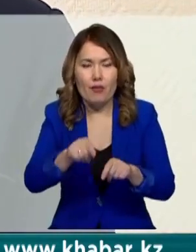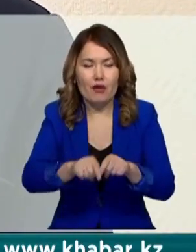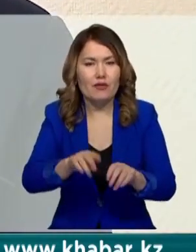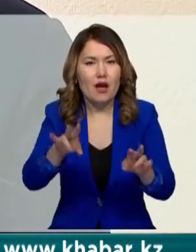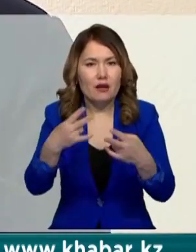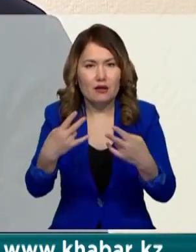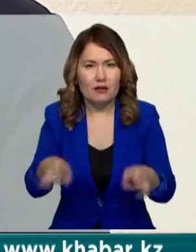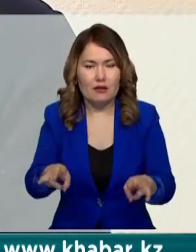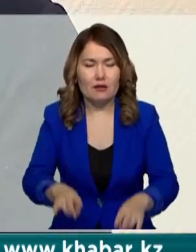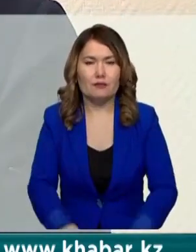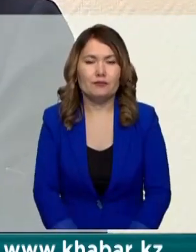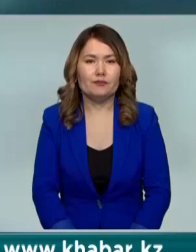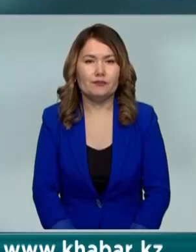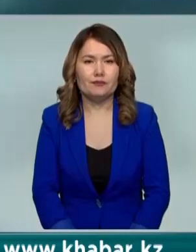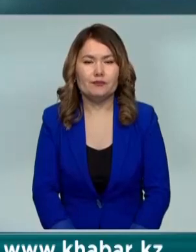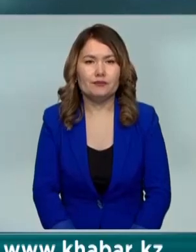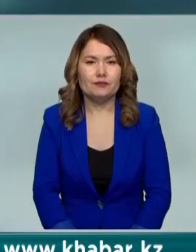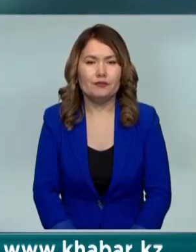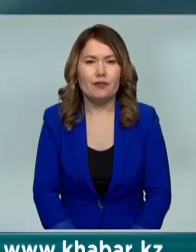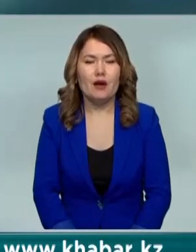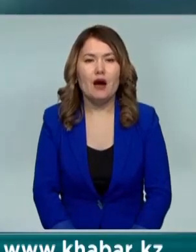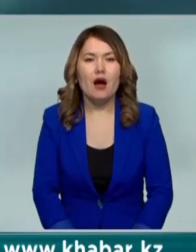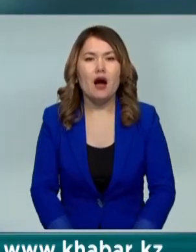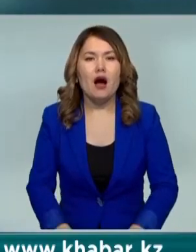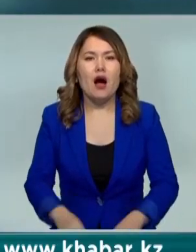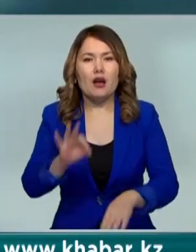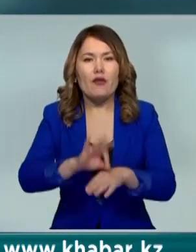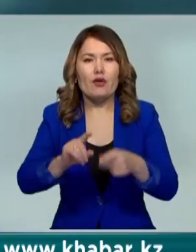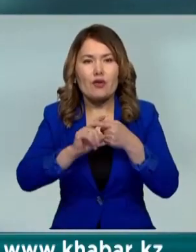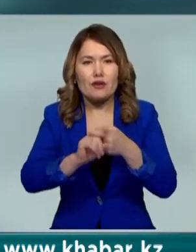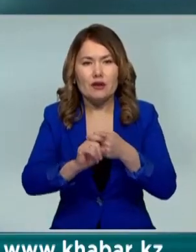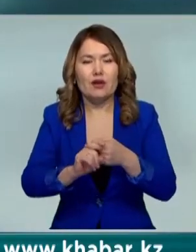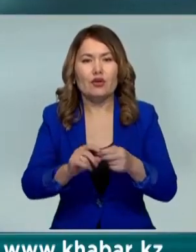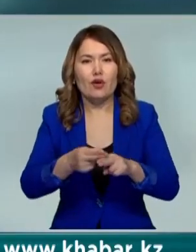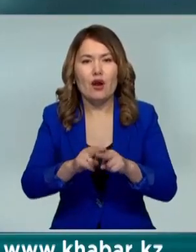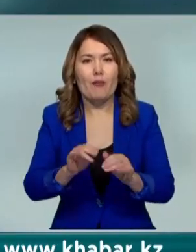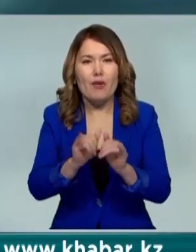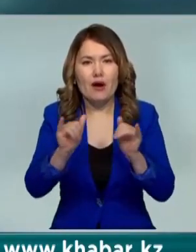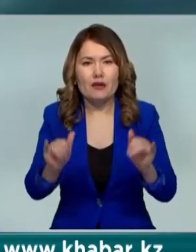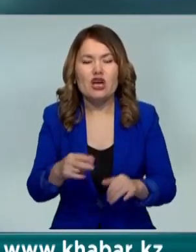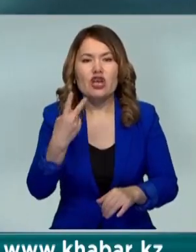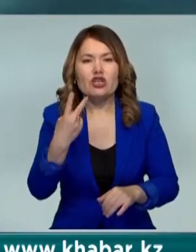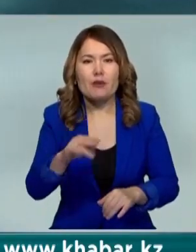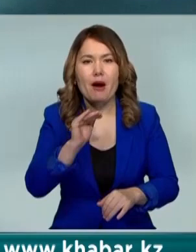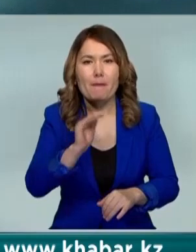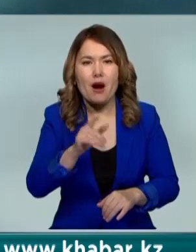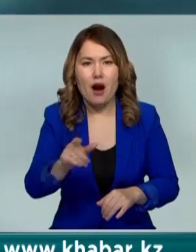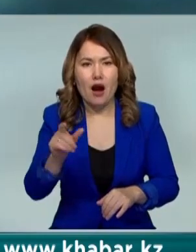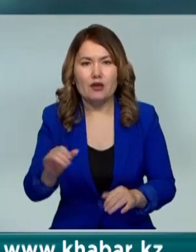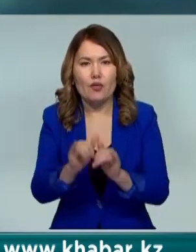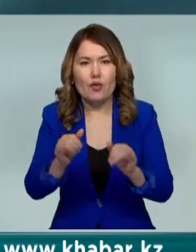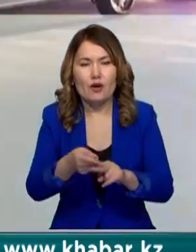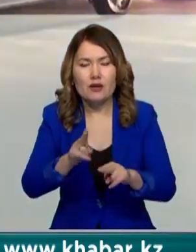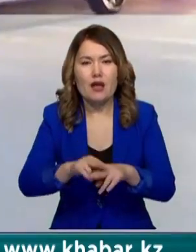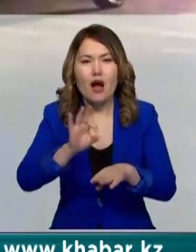да бір қажеттілігі жоқ. Соңғы ақпаратқа сәйкес коронавирус індетін жұқтырғандардың саны 20 мыңнан асты.